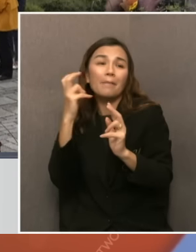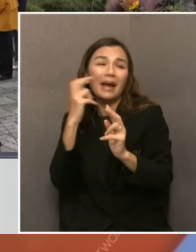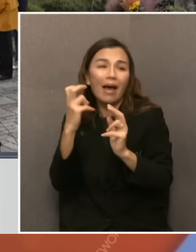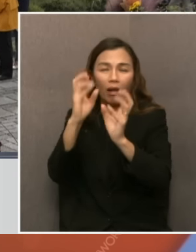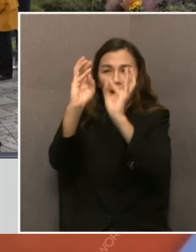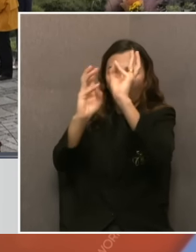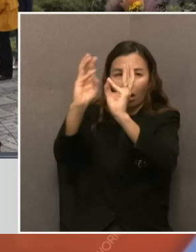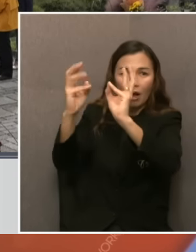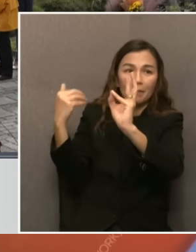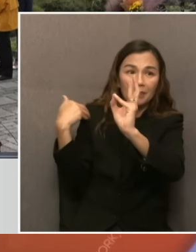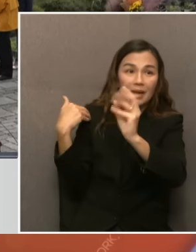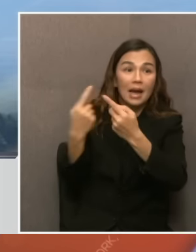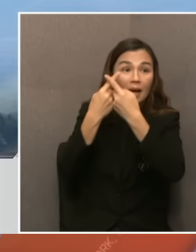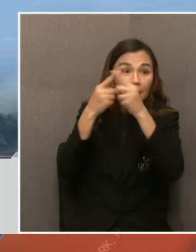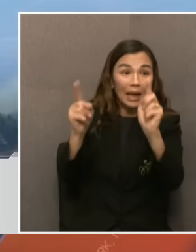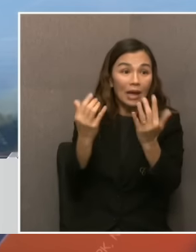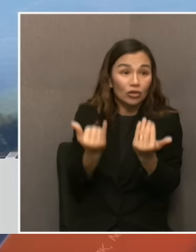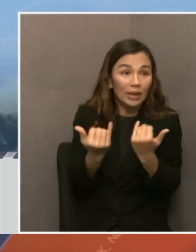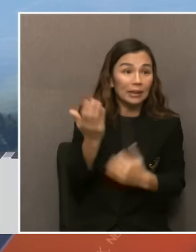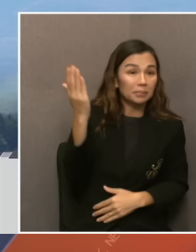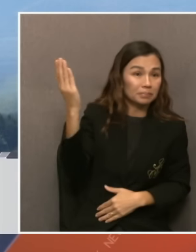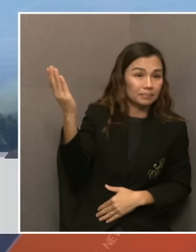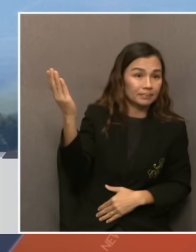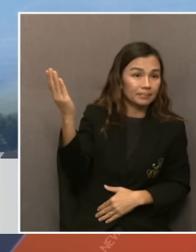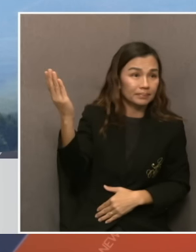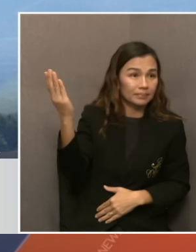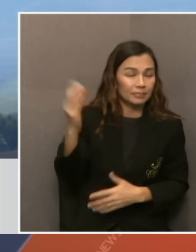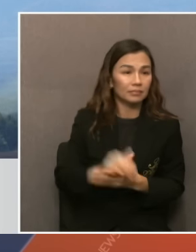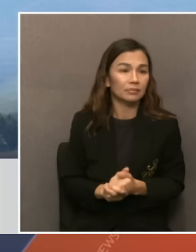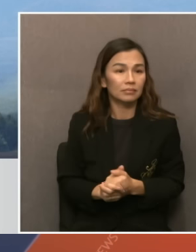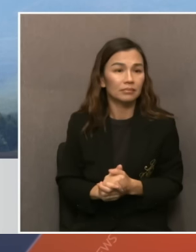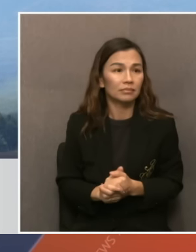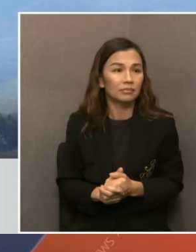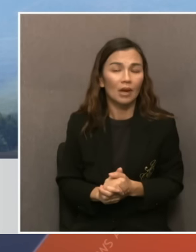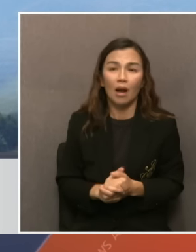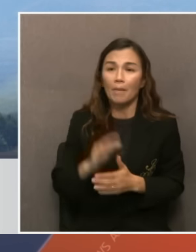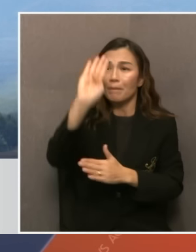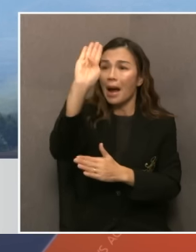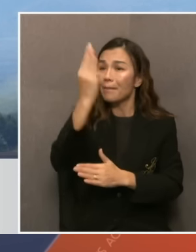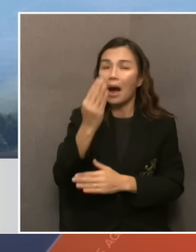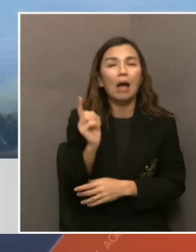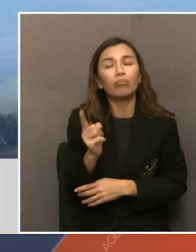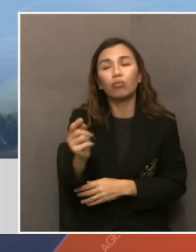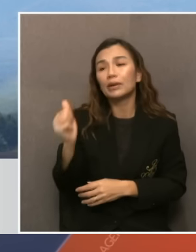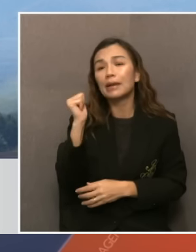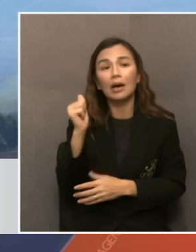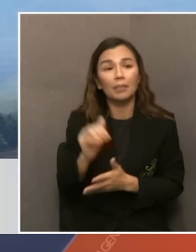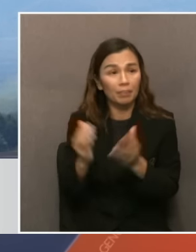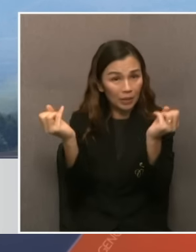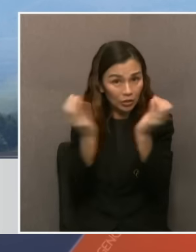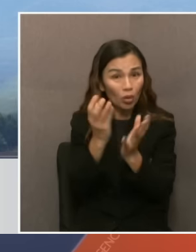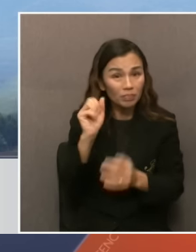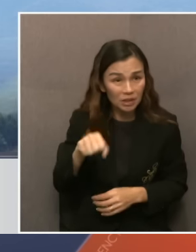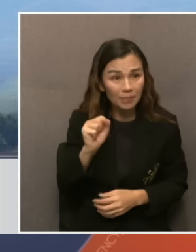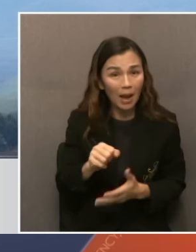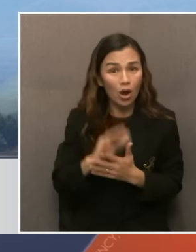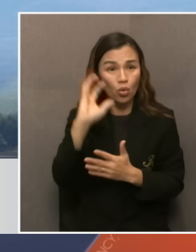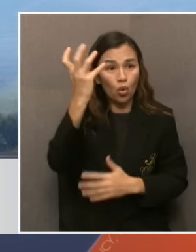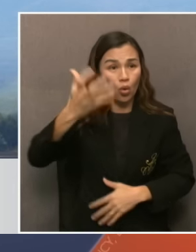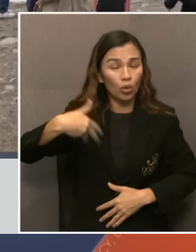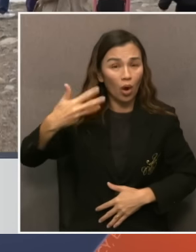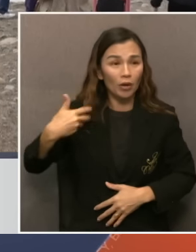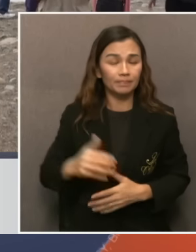ช่นบริเวณโดยรอบภูเขาไฟฟูจิคาโบกุชิโกใบไม้ยังไม่เปลี่ยนสีเลยค่ะอาจารย์นี่คือผลกระทบที่ชัดเจนของปัญหาภาวะโลกร้อนใช่ไหมค